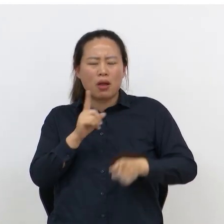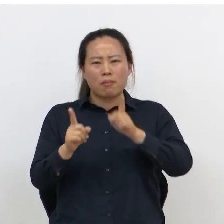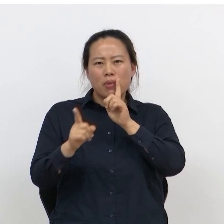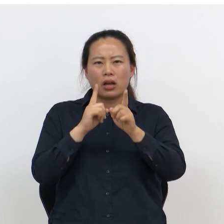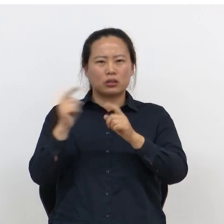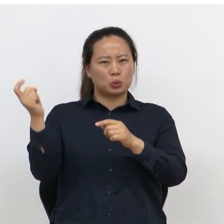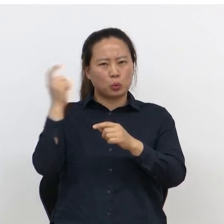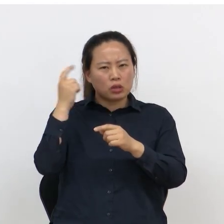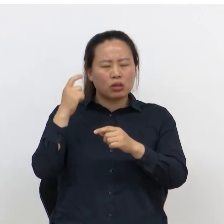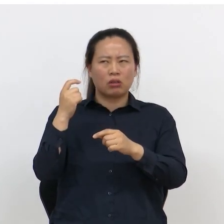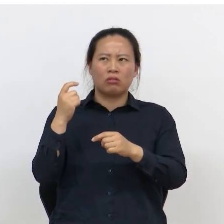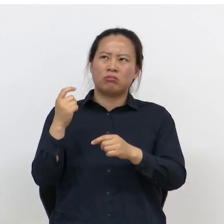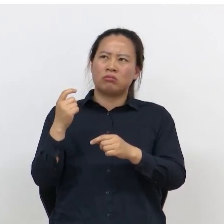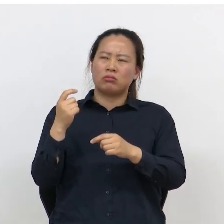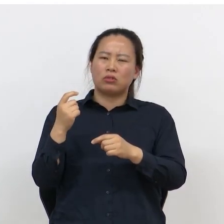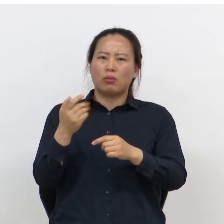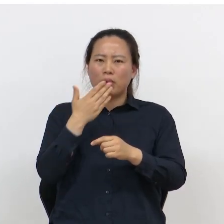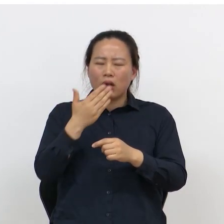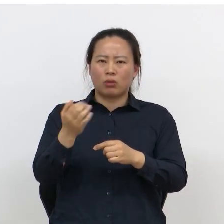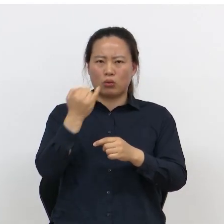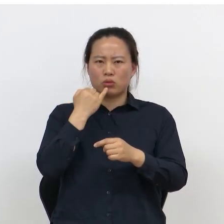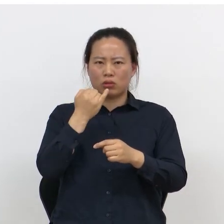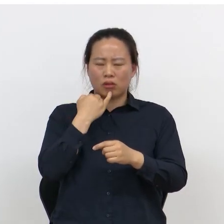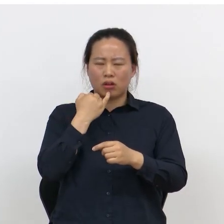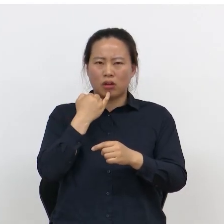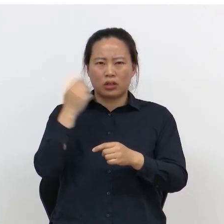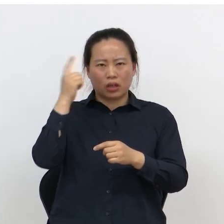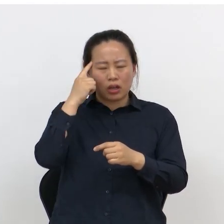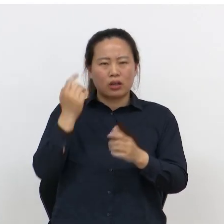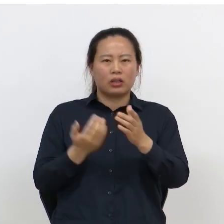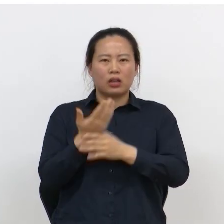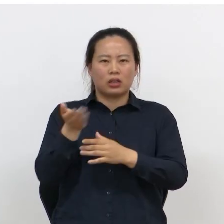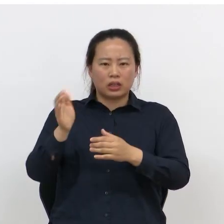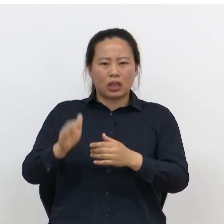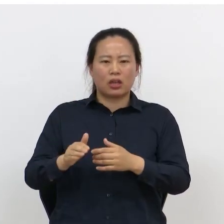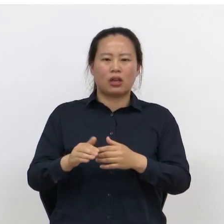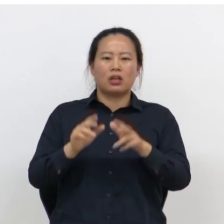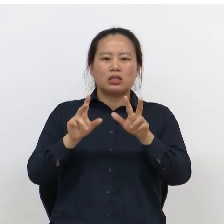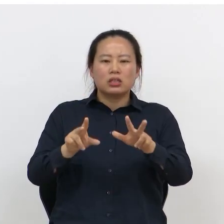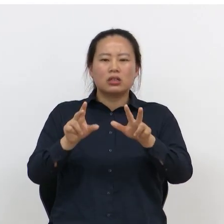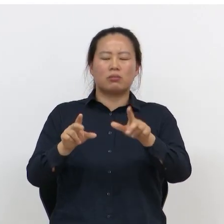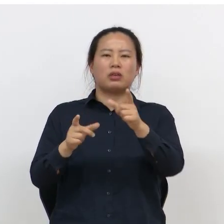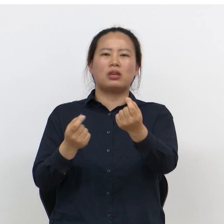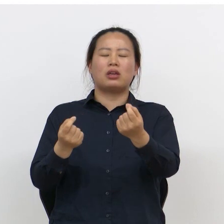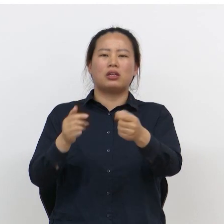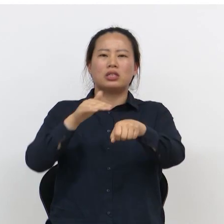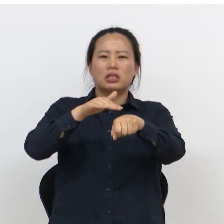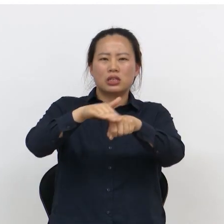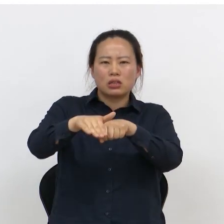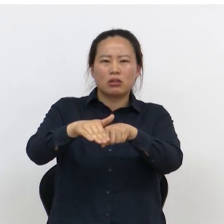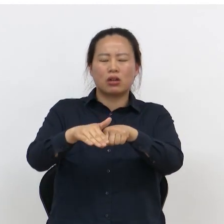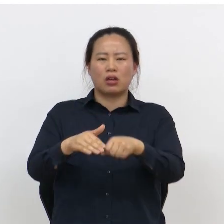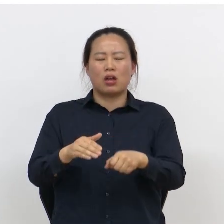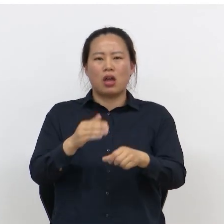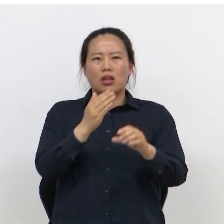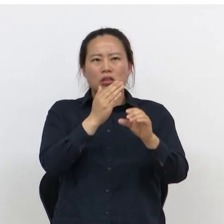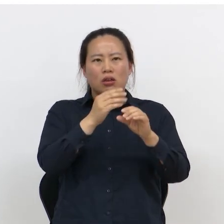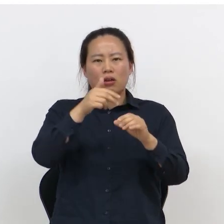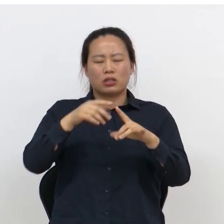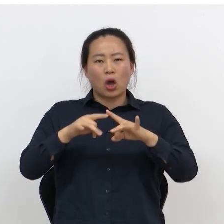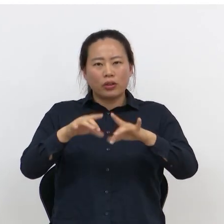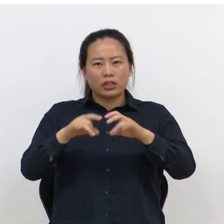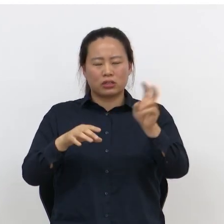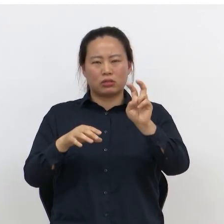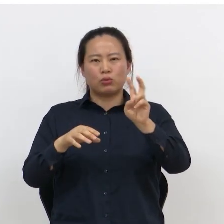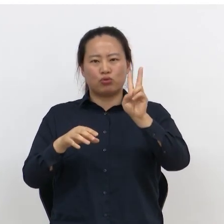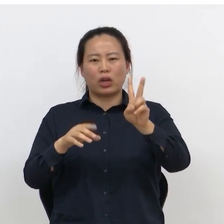알아들을 수 있을까 의구심이 생기는데, 이게 이제 코클리아의 주파수 할당 방식인데요. 정극이 총 22개가 있고 가장